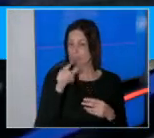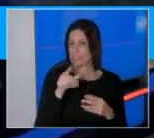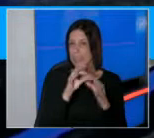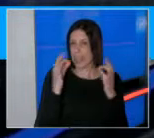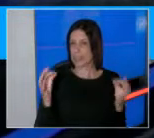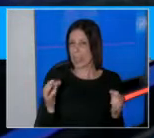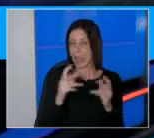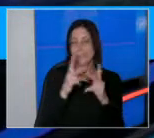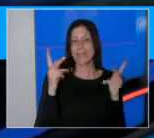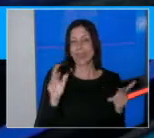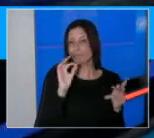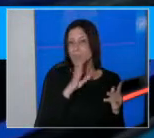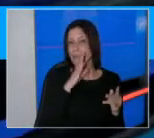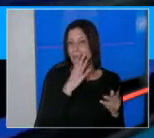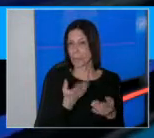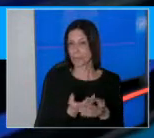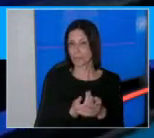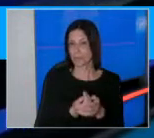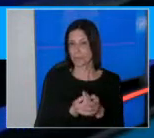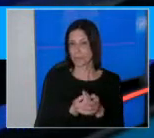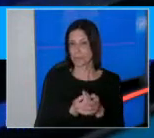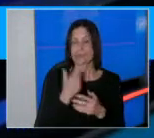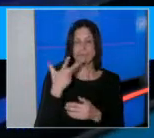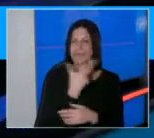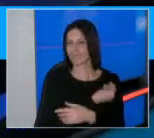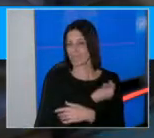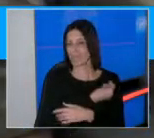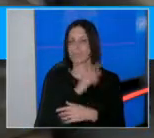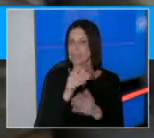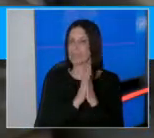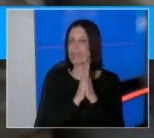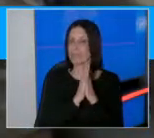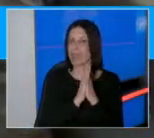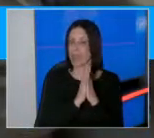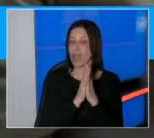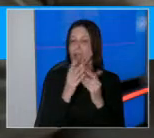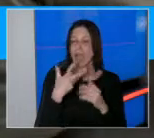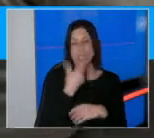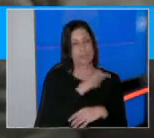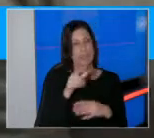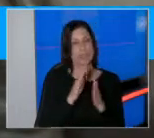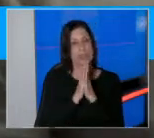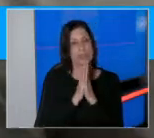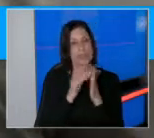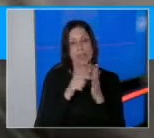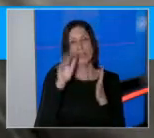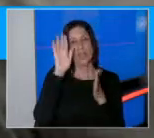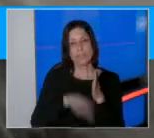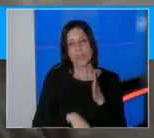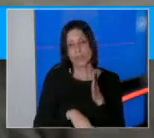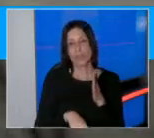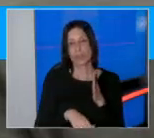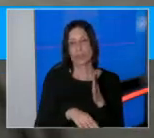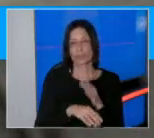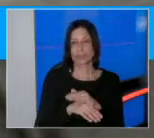יתחיל את הפתרון של הבעיה? החיסונים הם בהחלט תקווה, מכיוון שהם יפחיתו בסופו של